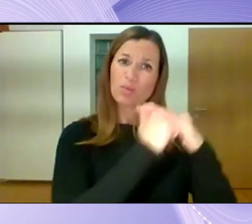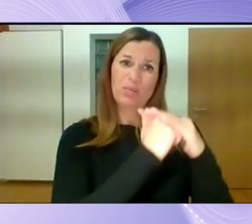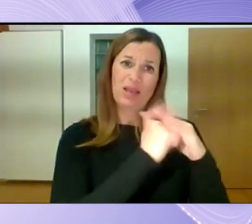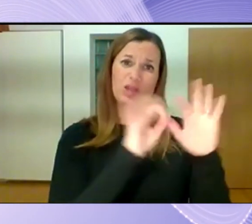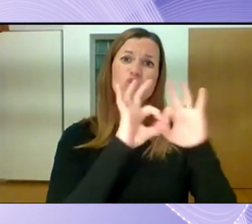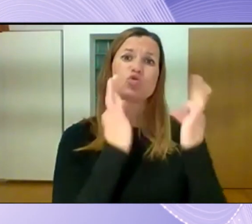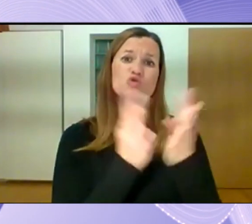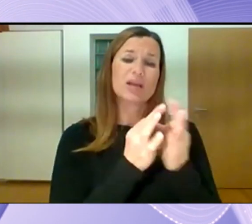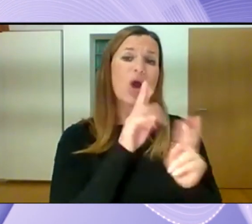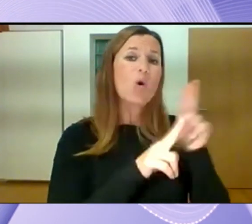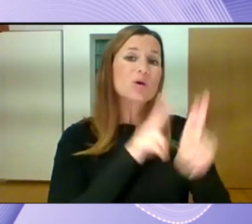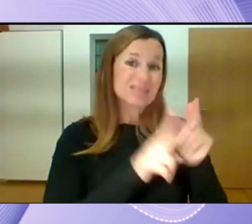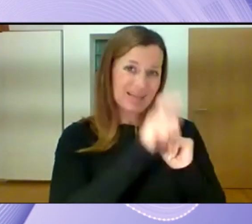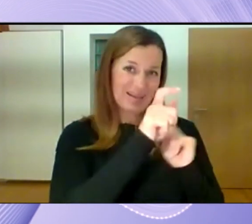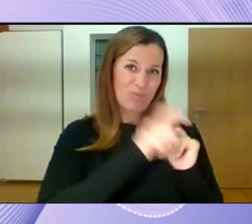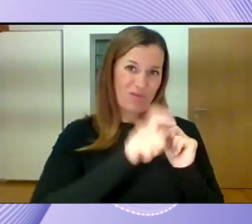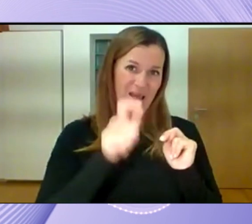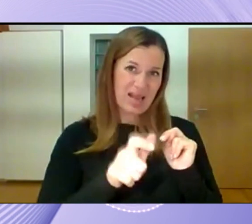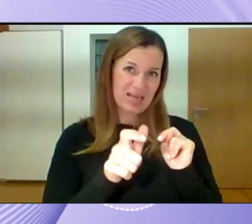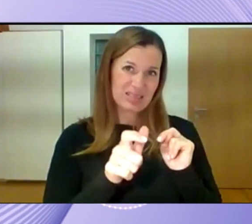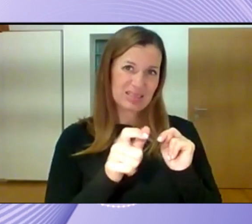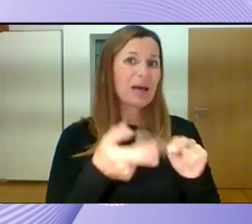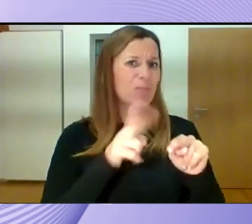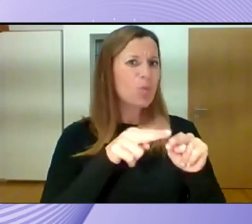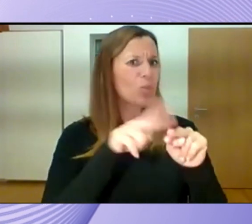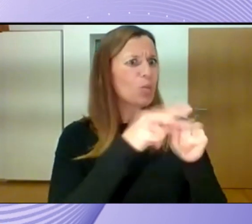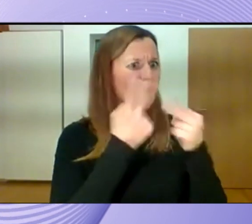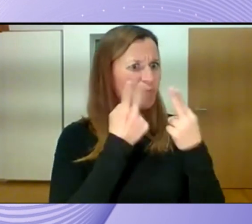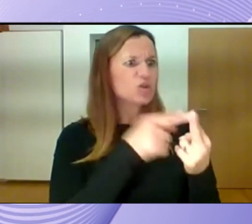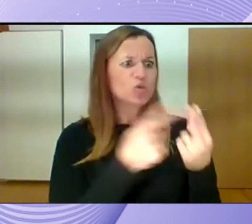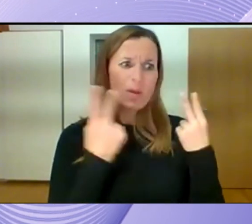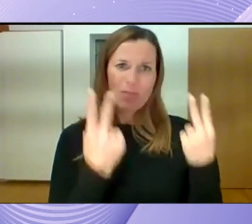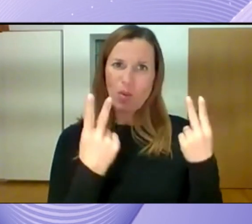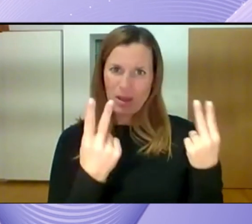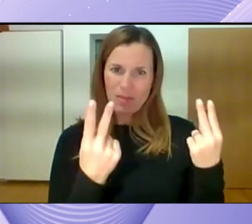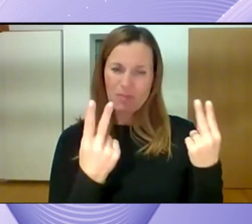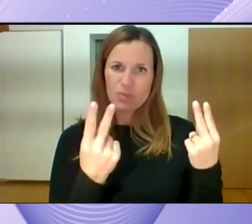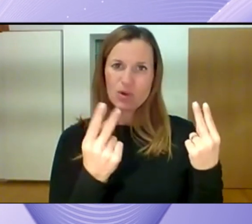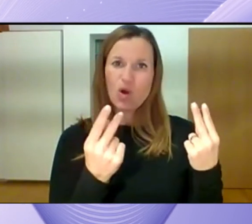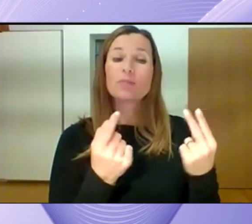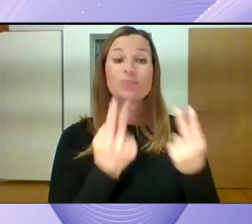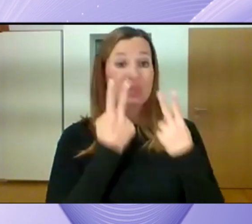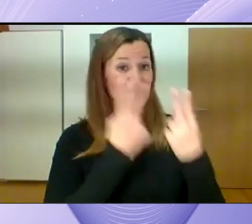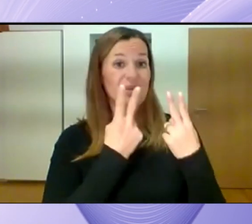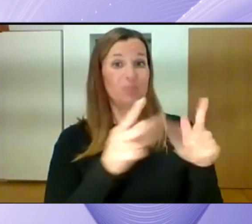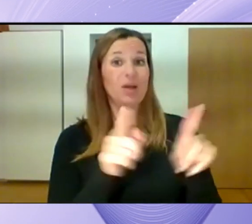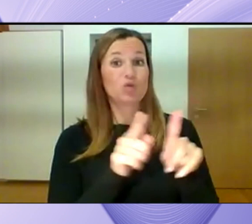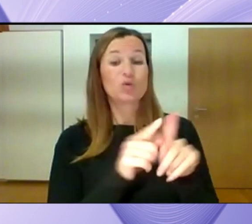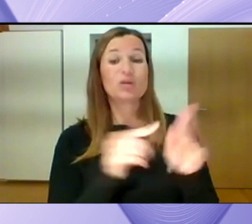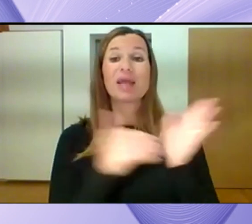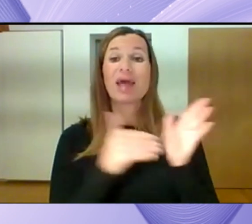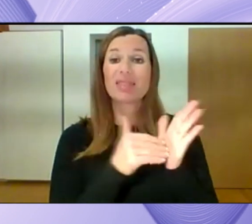oskrbovalce, neformalne oskrbovalce vedno bolj prepoznava za pomembne, prepoznava pa tudi, da je treba za